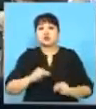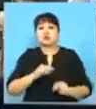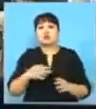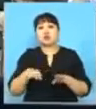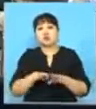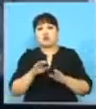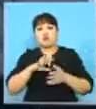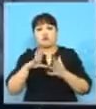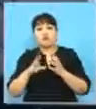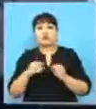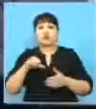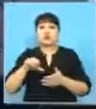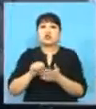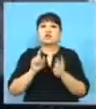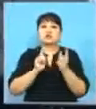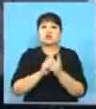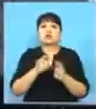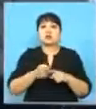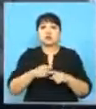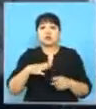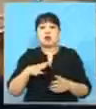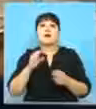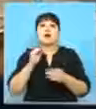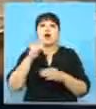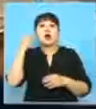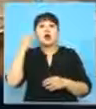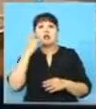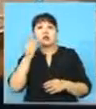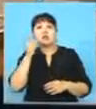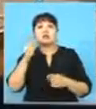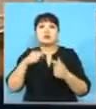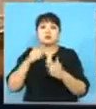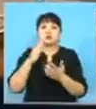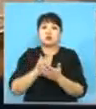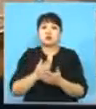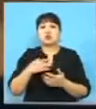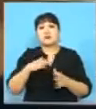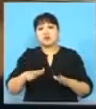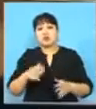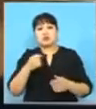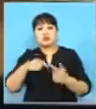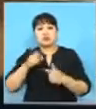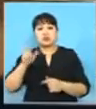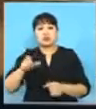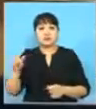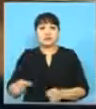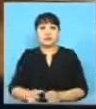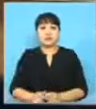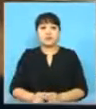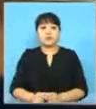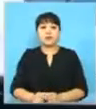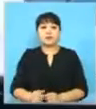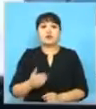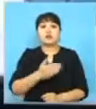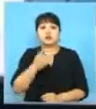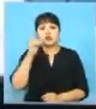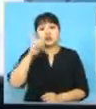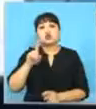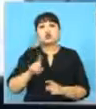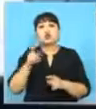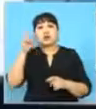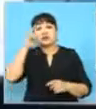К такому выводу пришли участники встречи, на которой помимо алматинских предпринимателей присутствовали и местные бизнесмены. Вы знаете, что в Казахстане